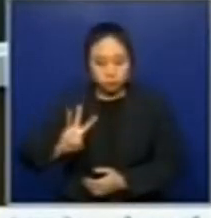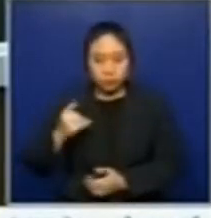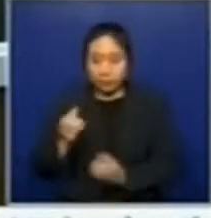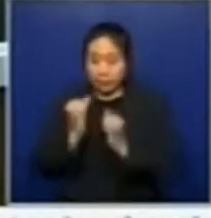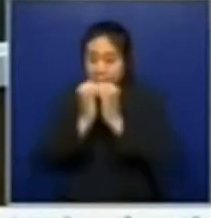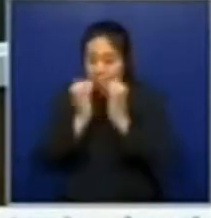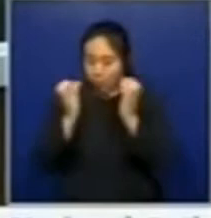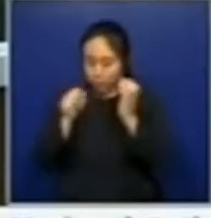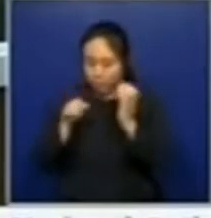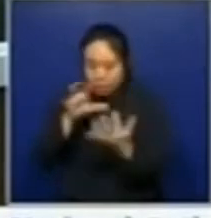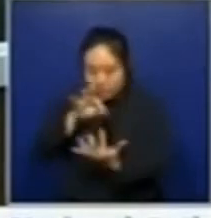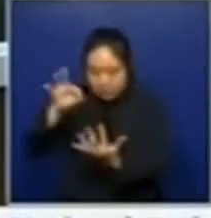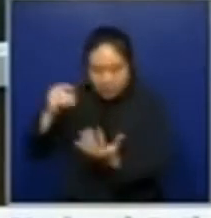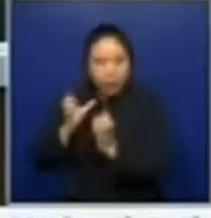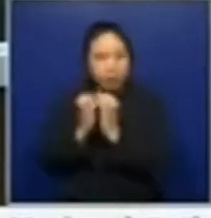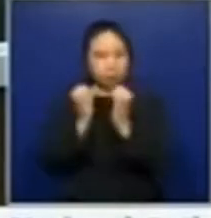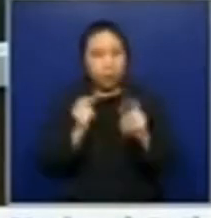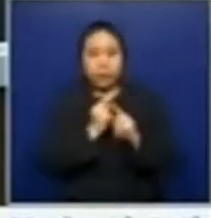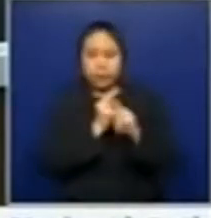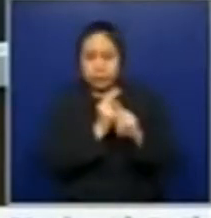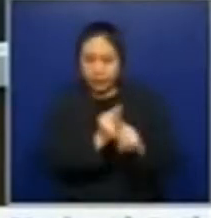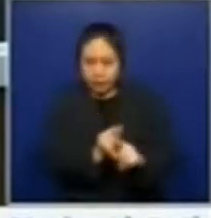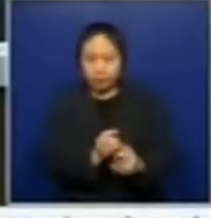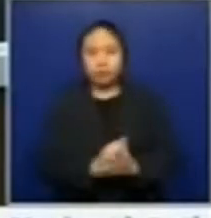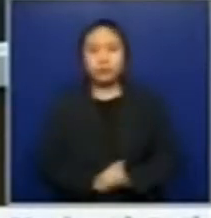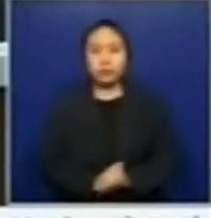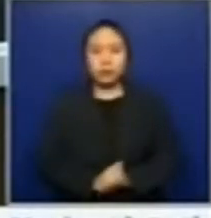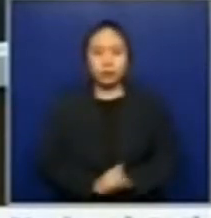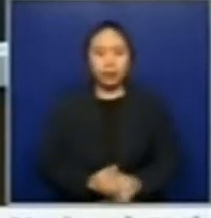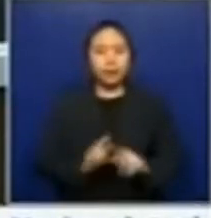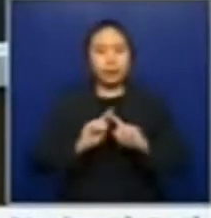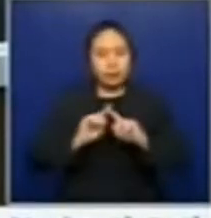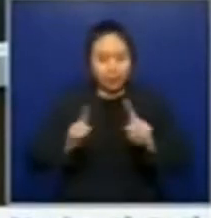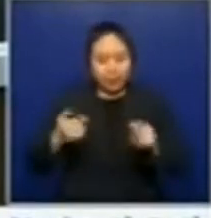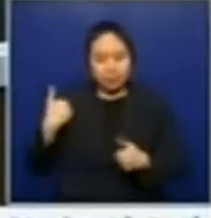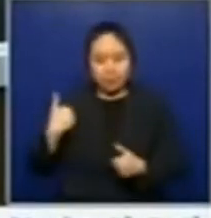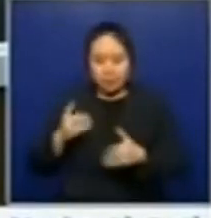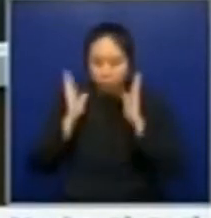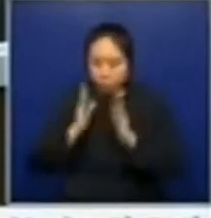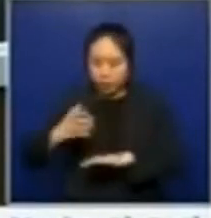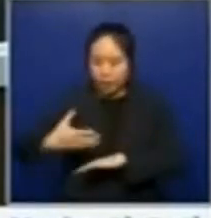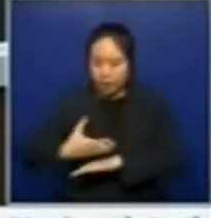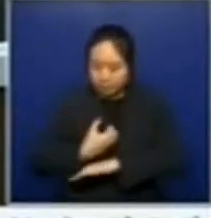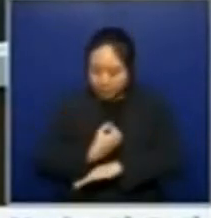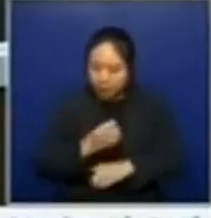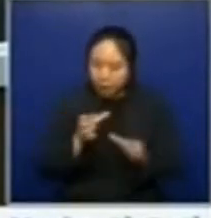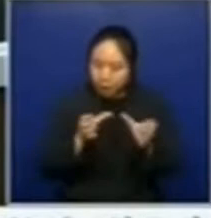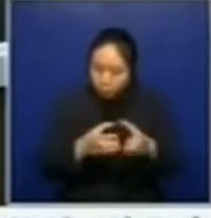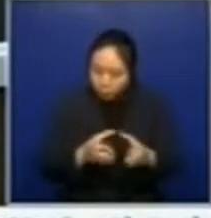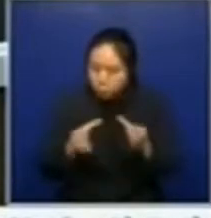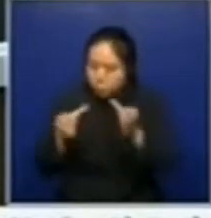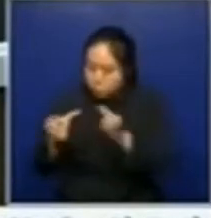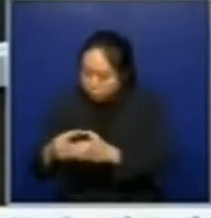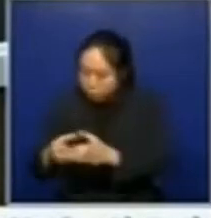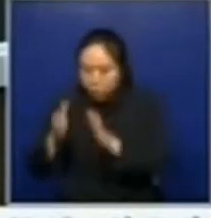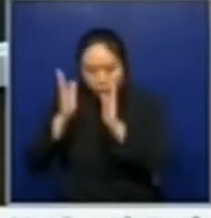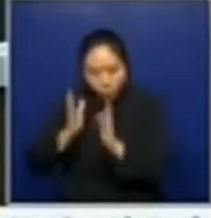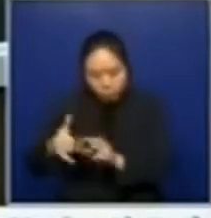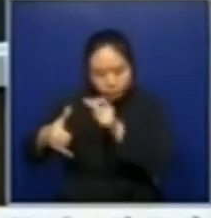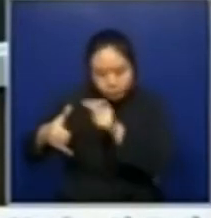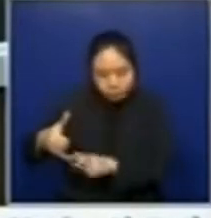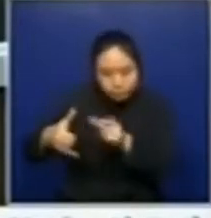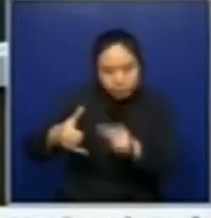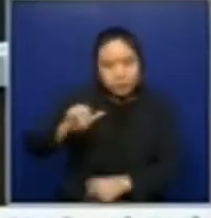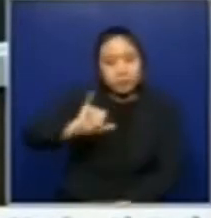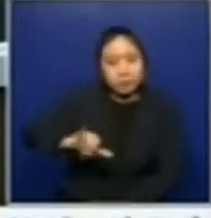ธรรมนูญแต่บางนักการเมืองบางพรรคนักการเมืองบางคนเนี่ยแอบ